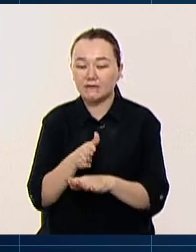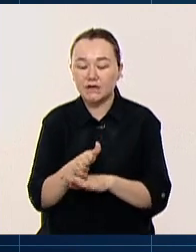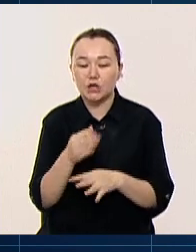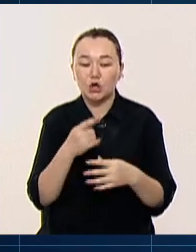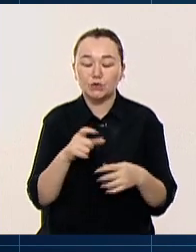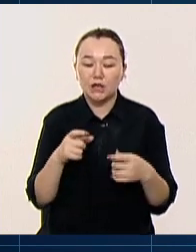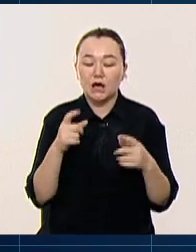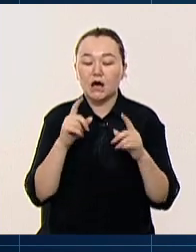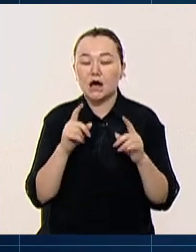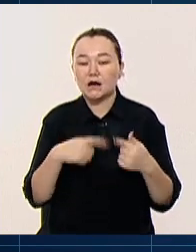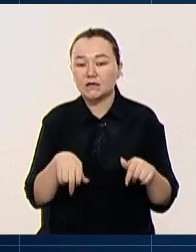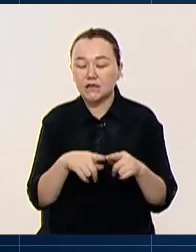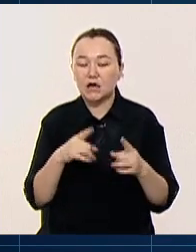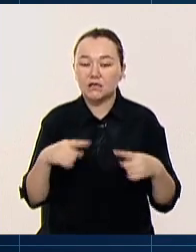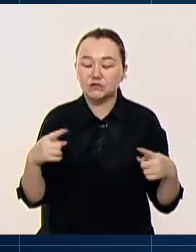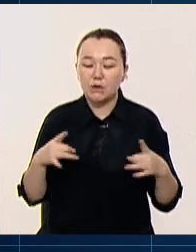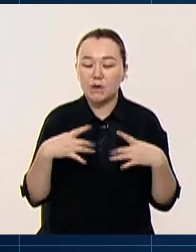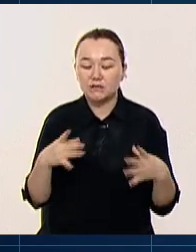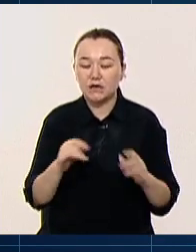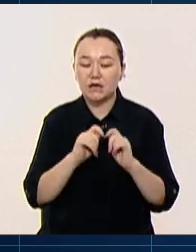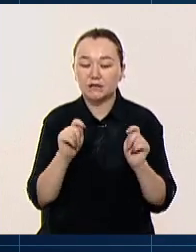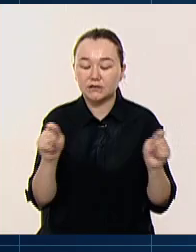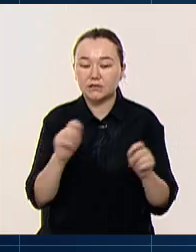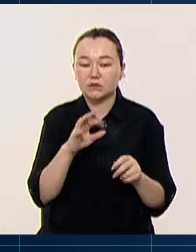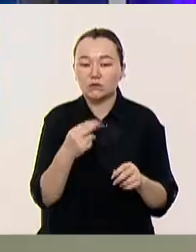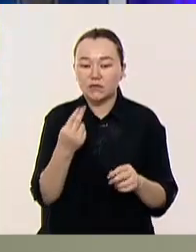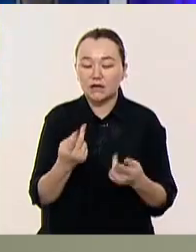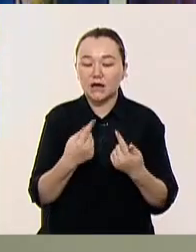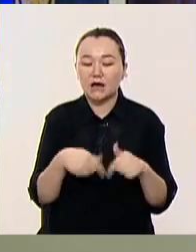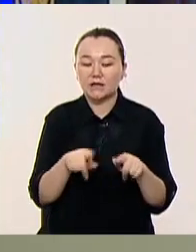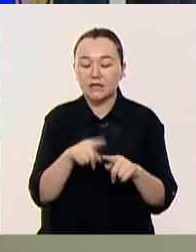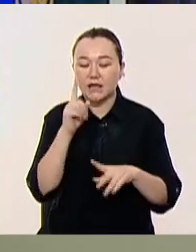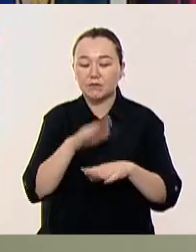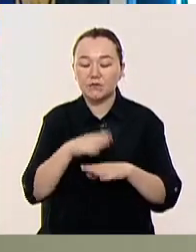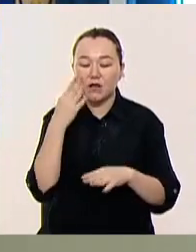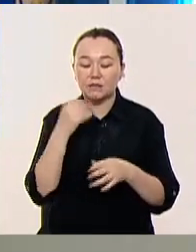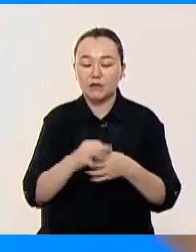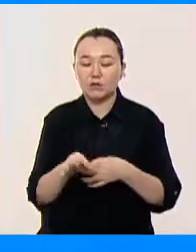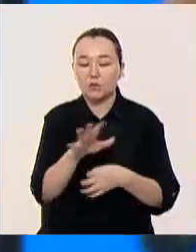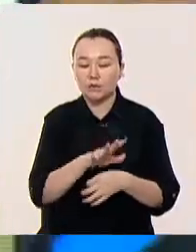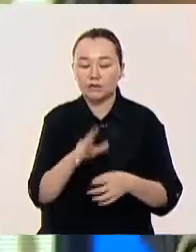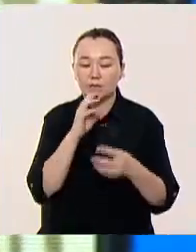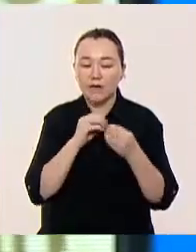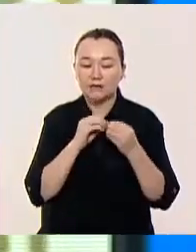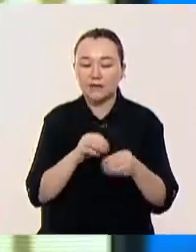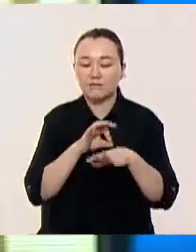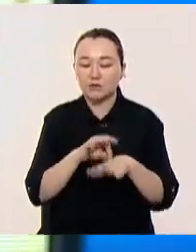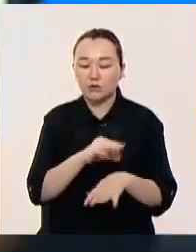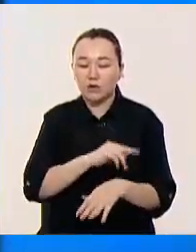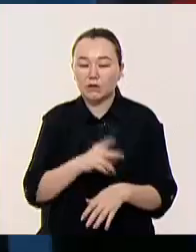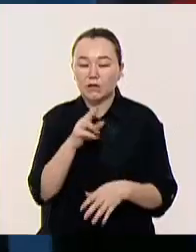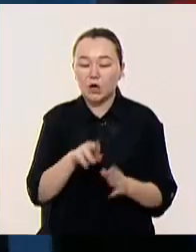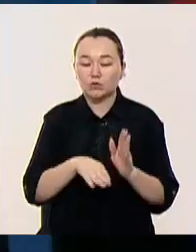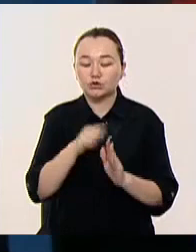людей организовали различные празднования и открытие социальных объектов. В акимате Алматинской области постоянно ведут работу для